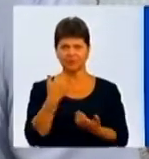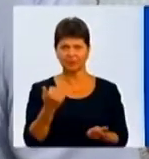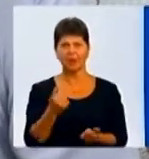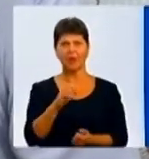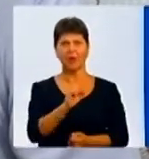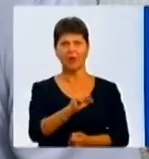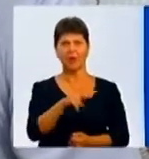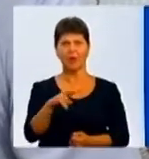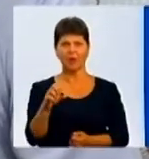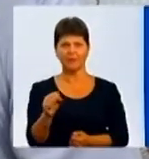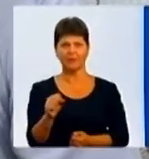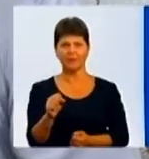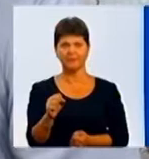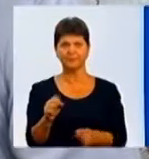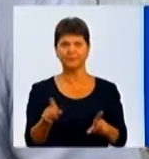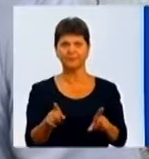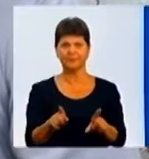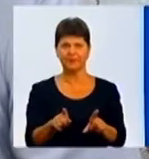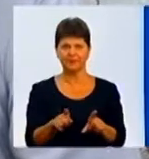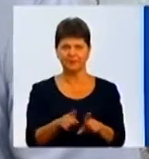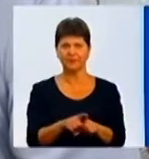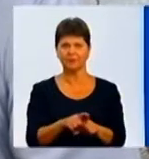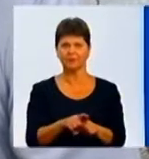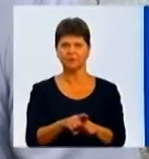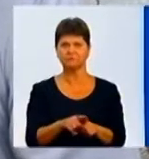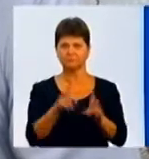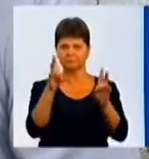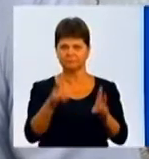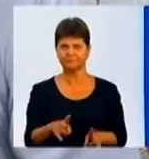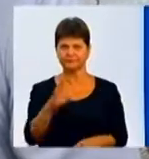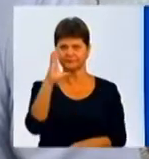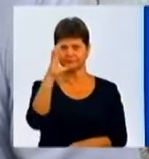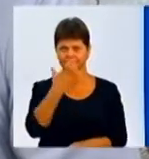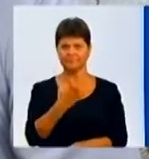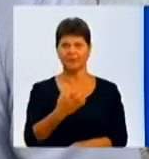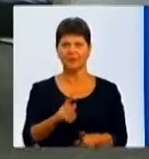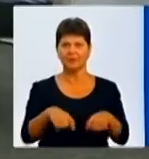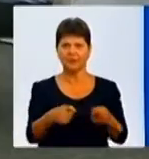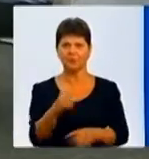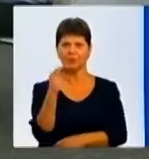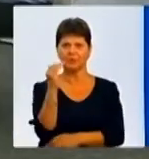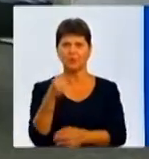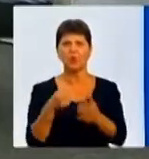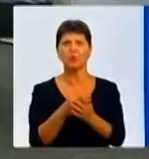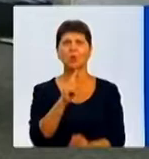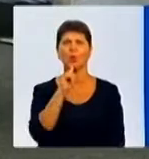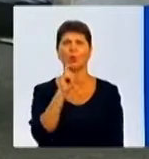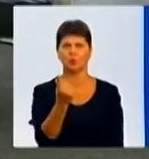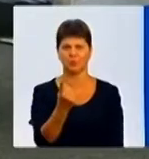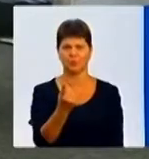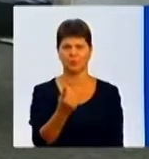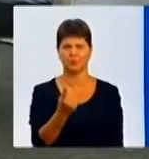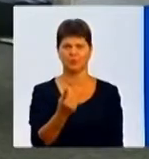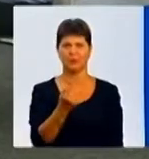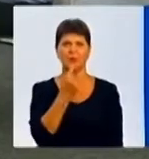до таких курйозних випадків, коли дають дитині ще до року попити просто відвару чи